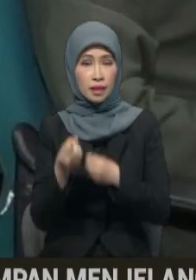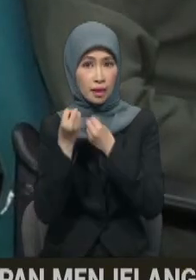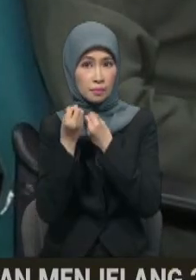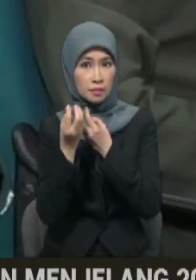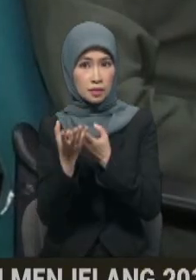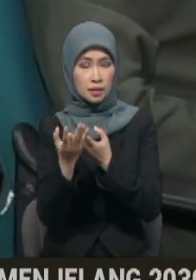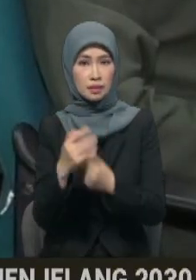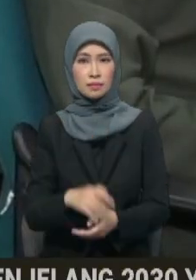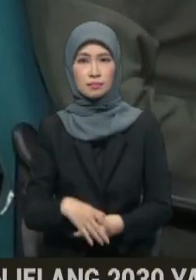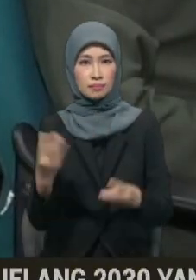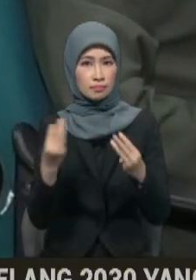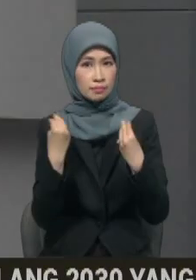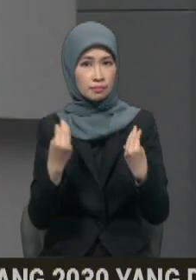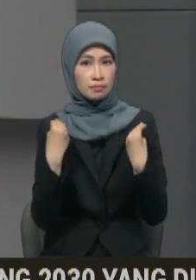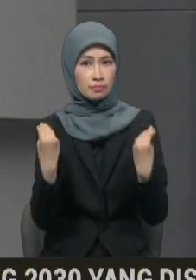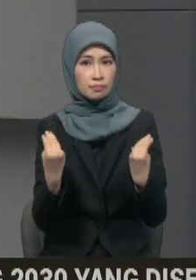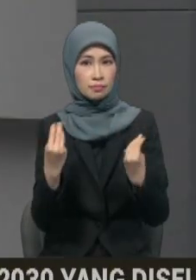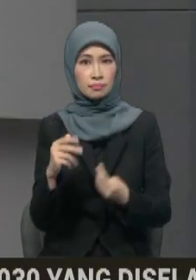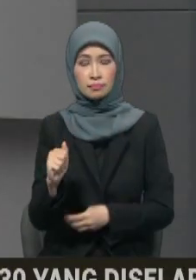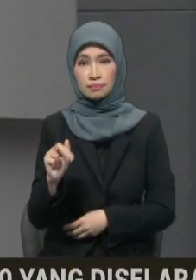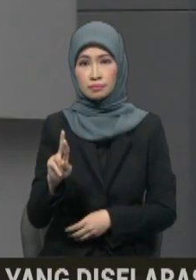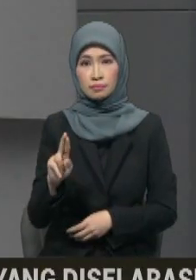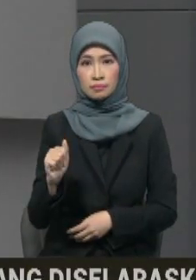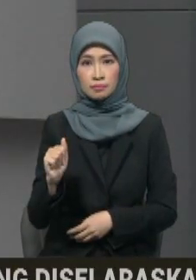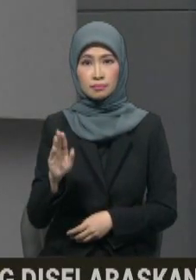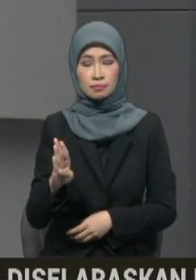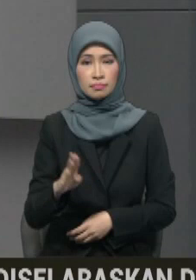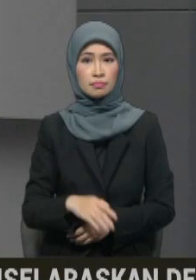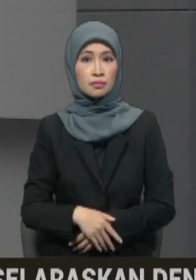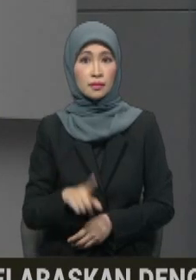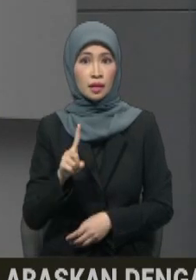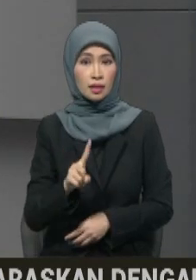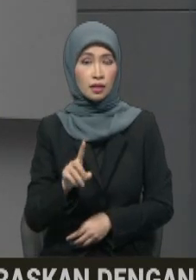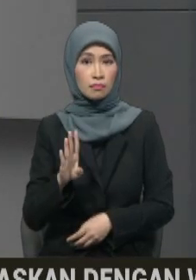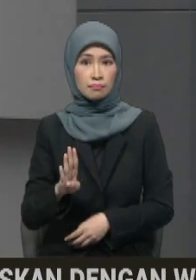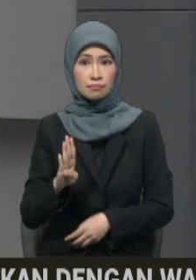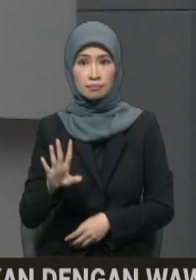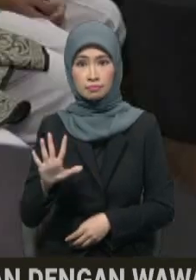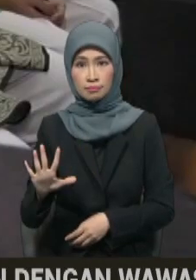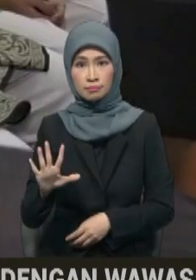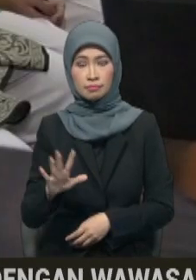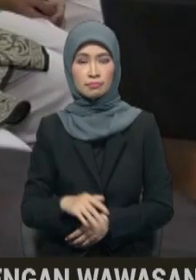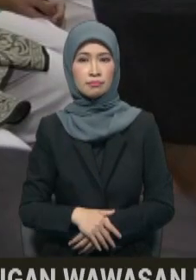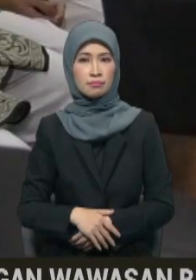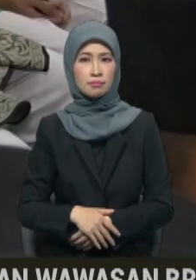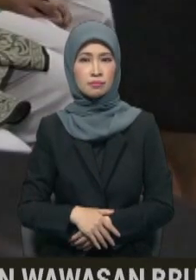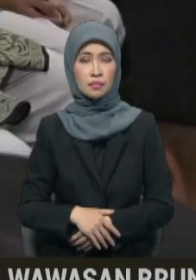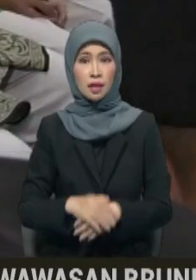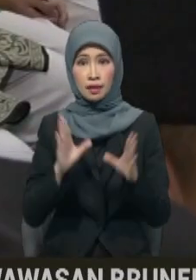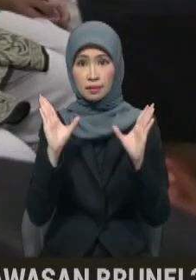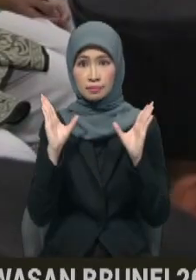semasa perasmian Muktamar bahasa Arab kebangsaan 1445 negara brune Darussalam atau